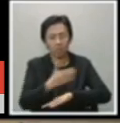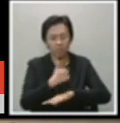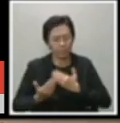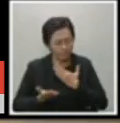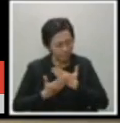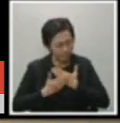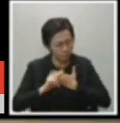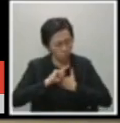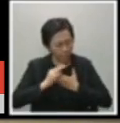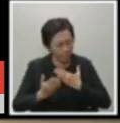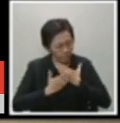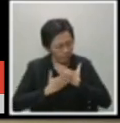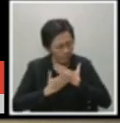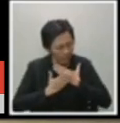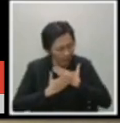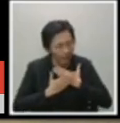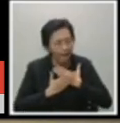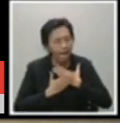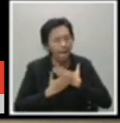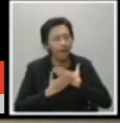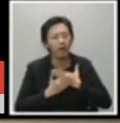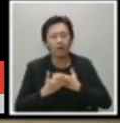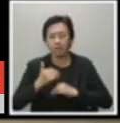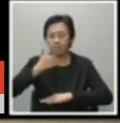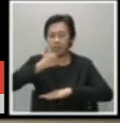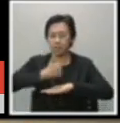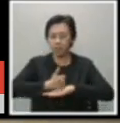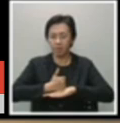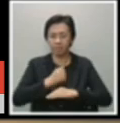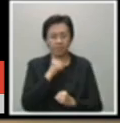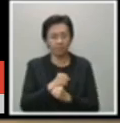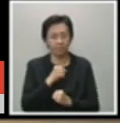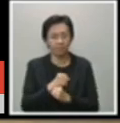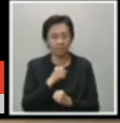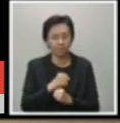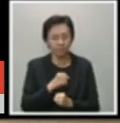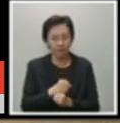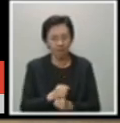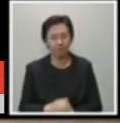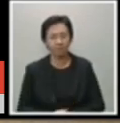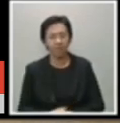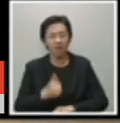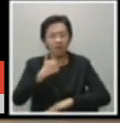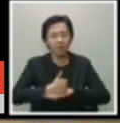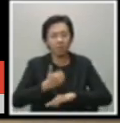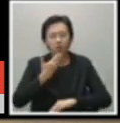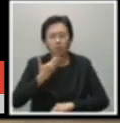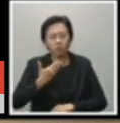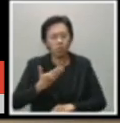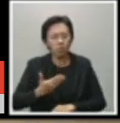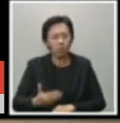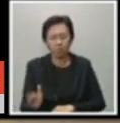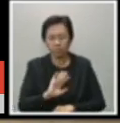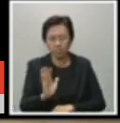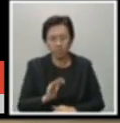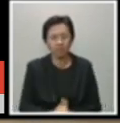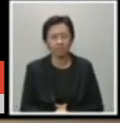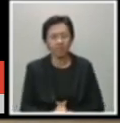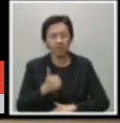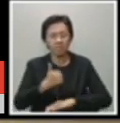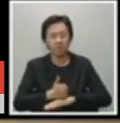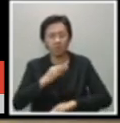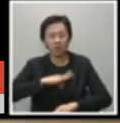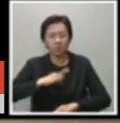เสมอว่าคุณอยู่ตรงจุดนั้นก็เพื่อทำงานไม่ใช่ว่าจะอยู่ไปตลอดชีวิตไม่ใช่อยู่เพื่อความ